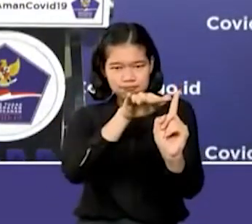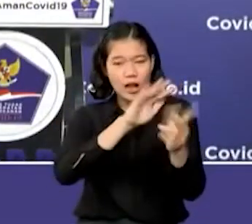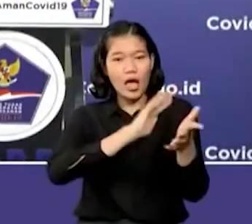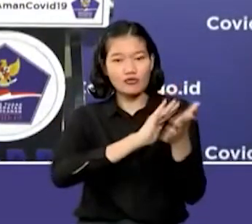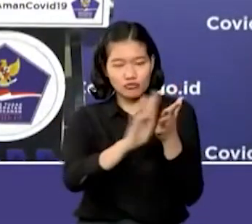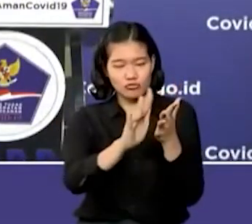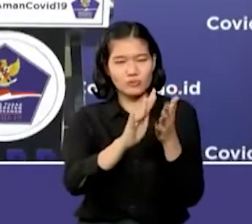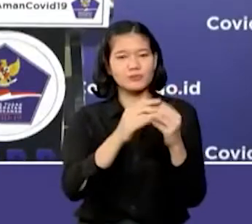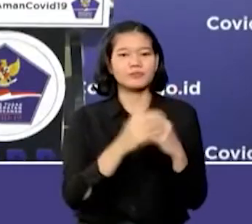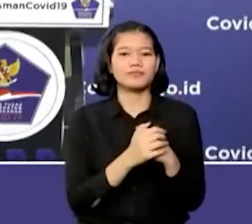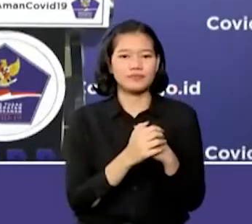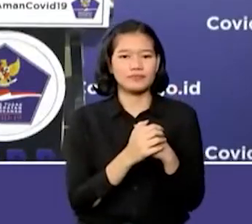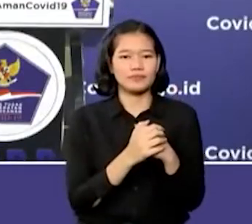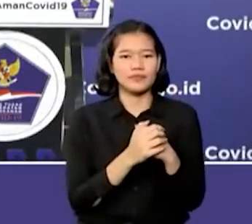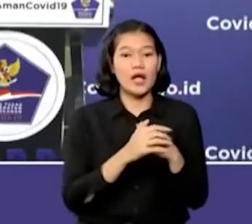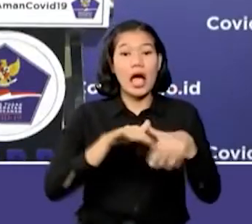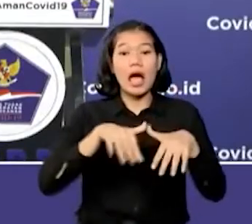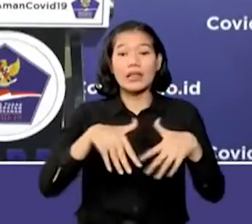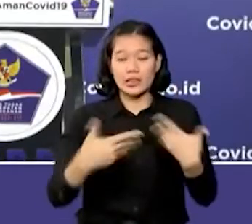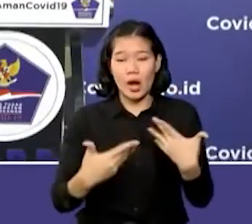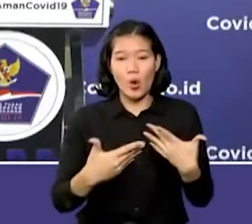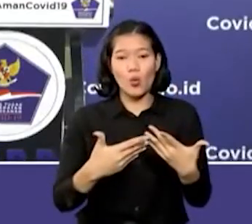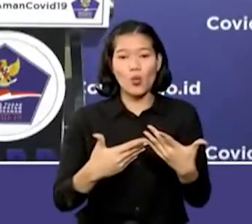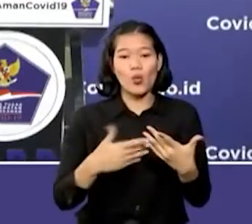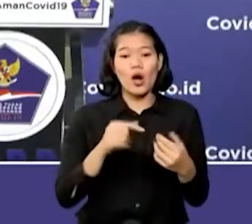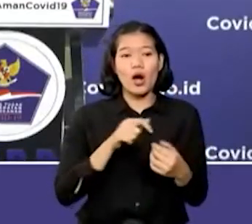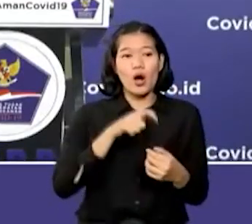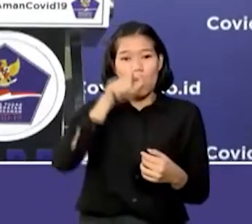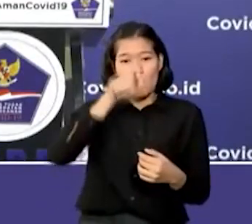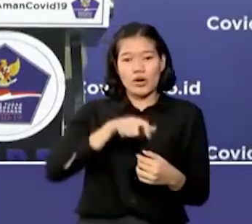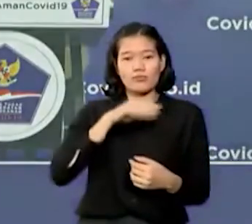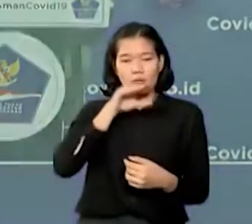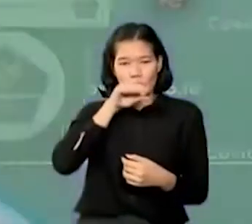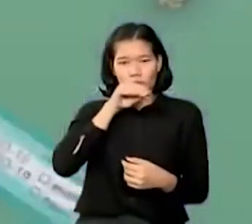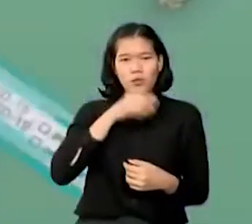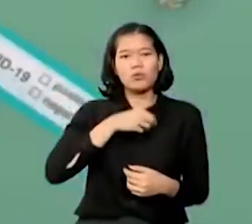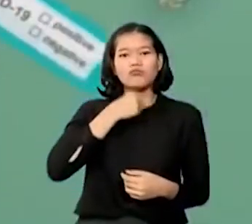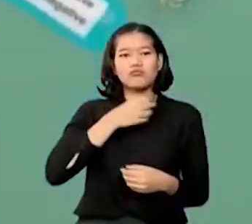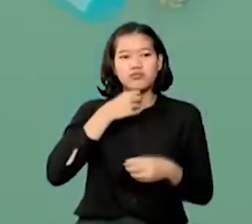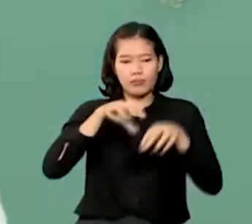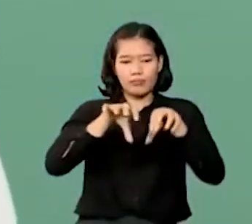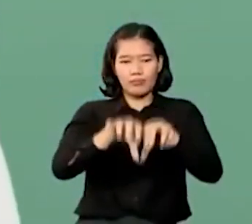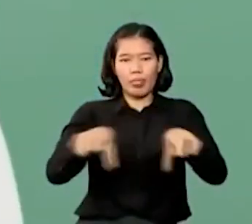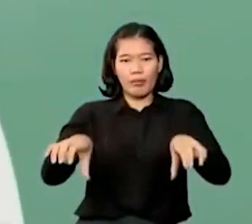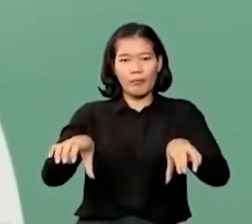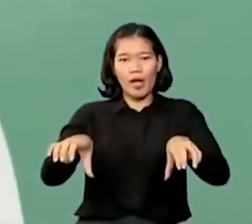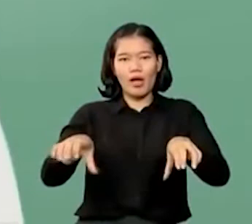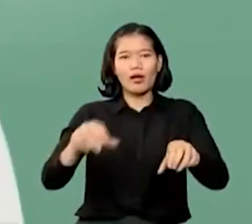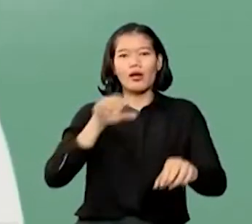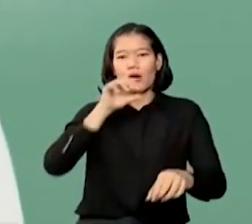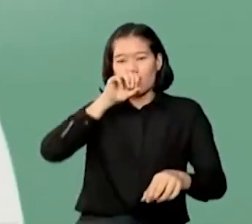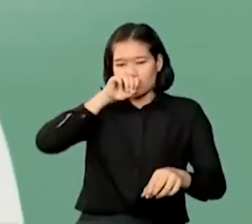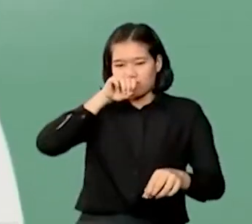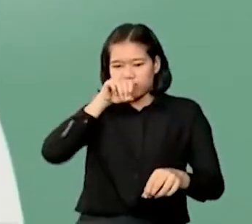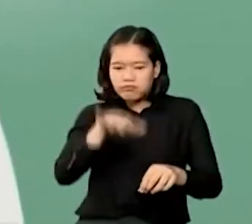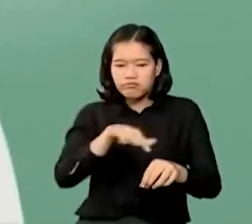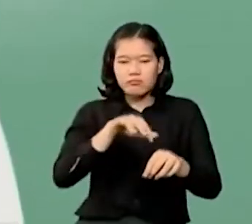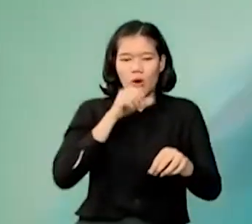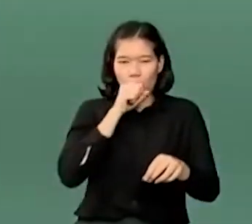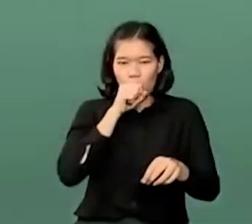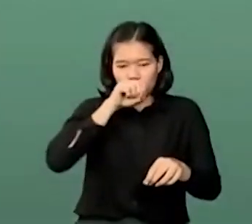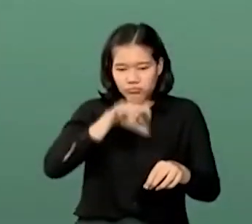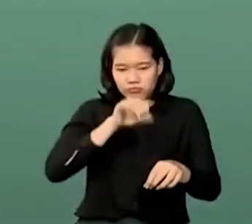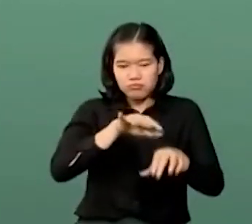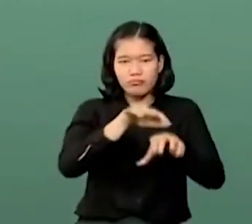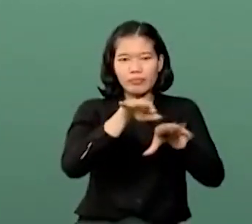droplets tersebut, baik secara kontak langsung dengan orang yang membawa virus atau melalui perantara permukaan yang dipegang oleh